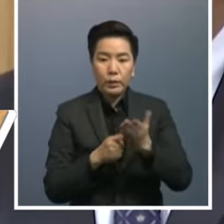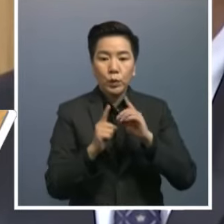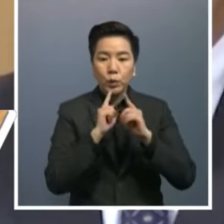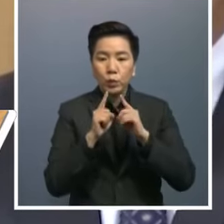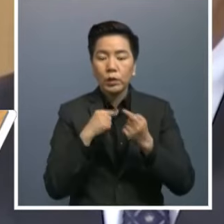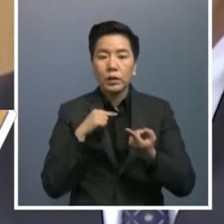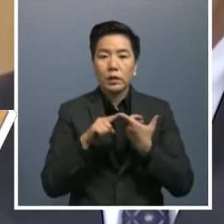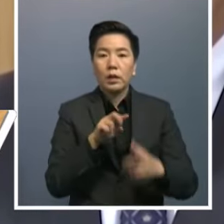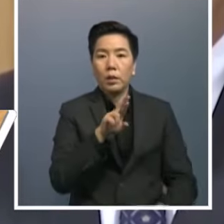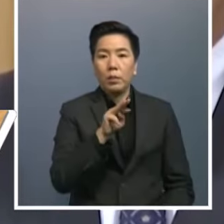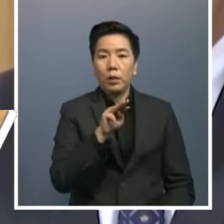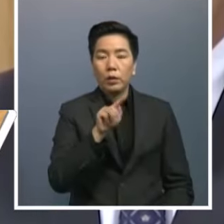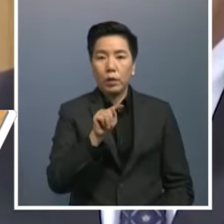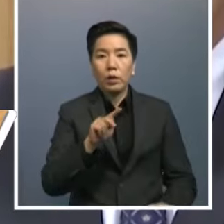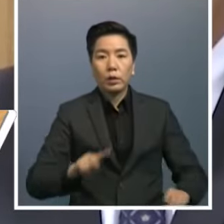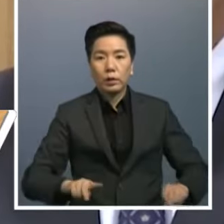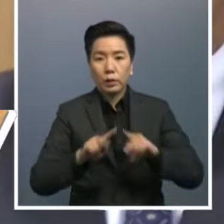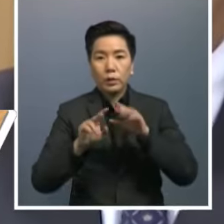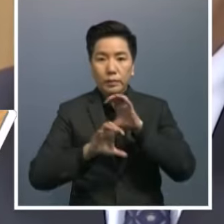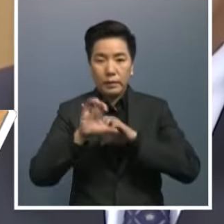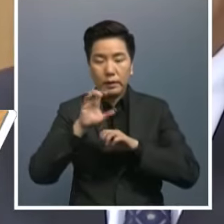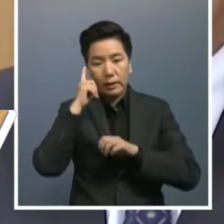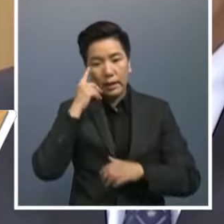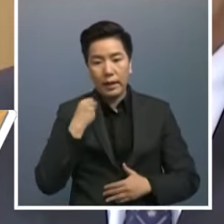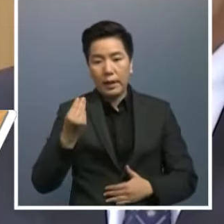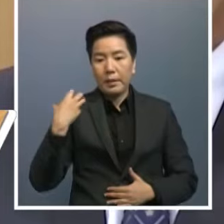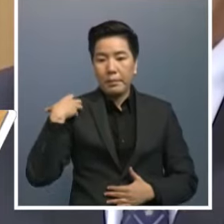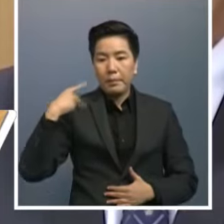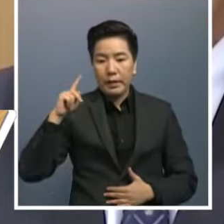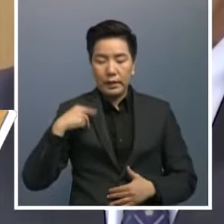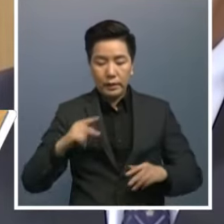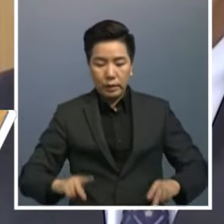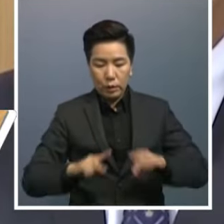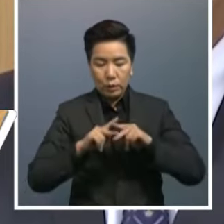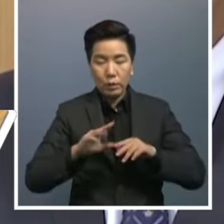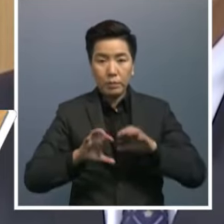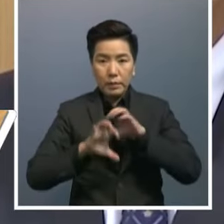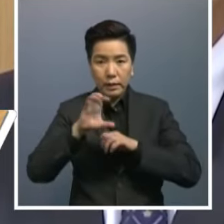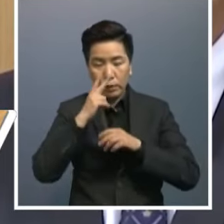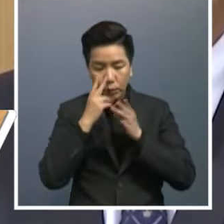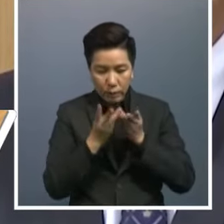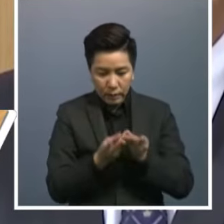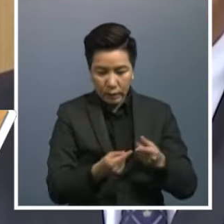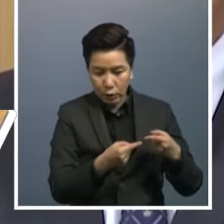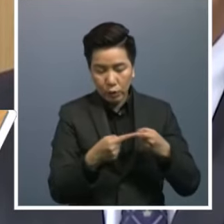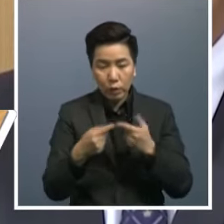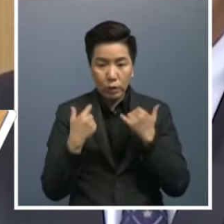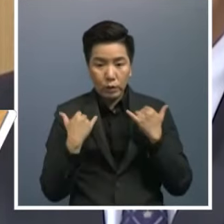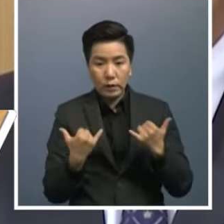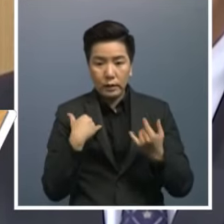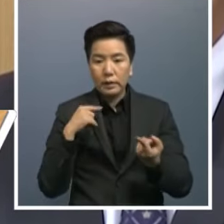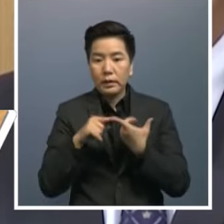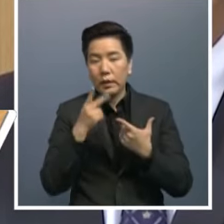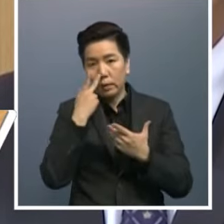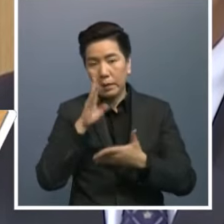รีว่าการกระทรวงมหาดไทยแล้วโดยมีการมอบหมายให้ปลัดกระทรวงมหาดไทยศึกษาในรายละเอียดที่เกี่ยวข้องต่อไปซึ่งล่าสุดนั้นอยู่ระหว่